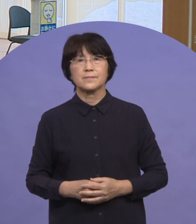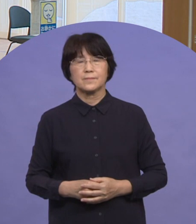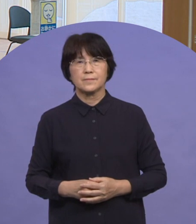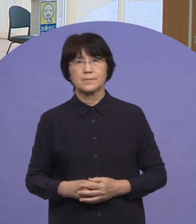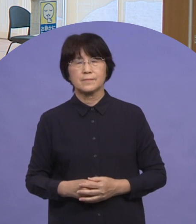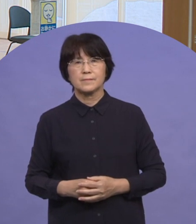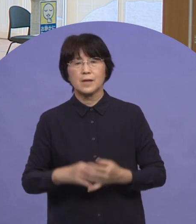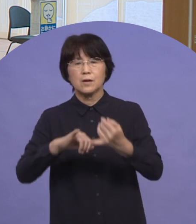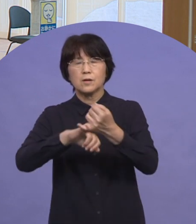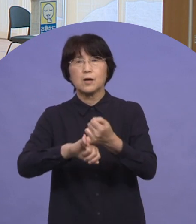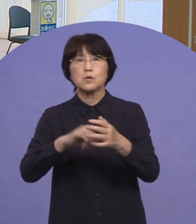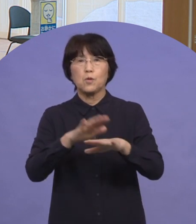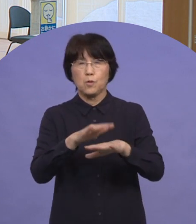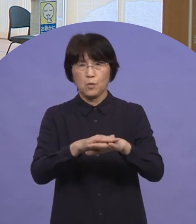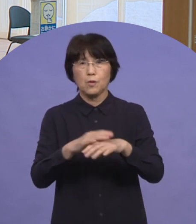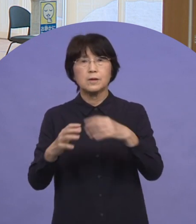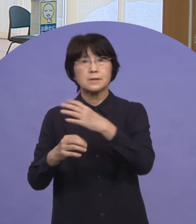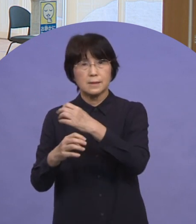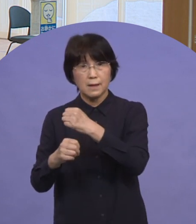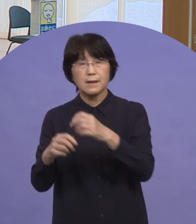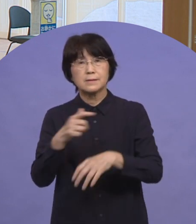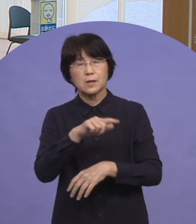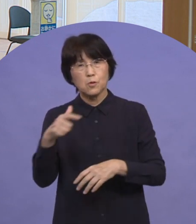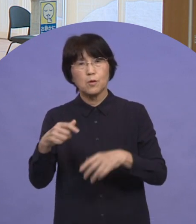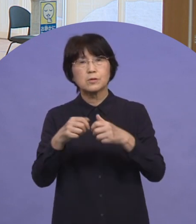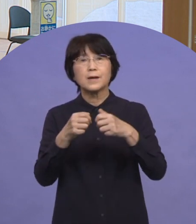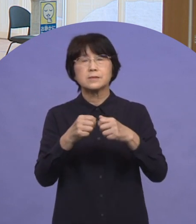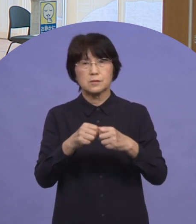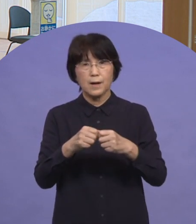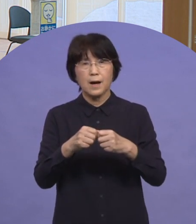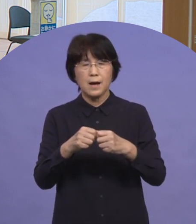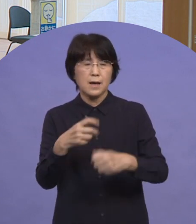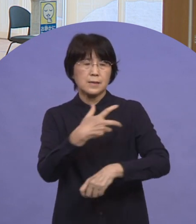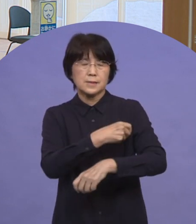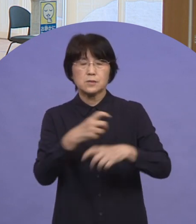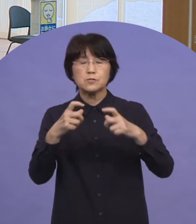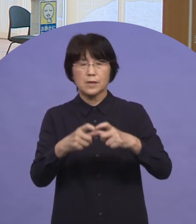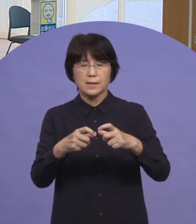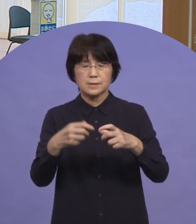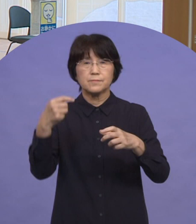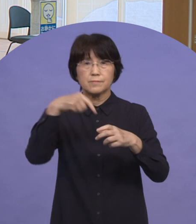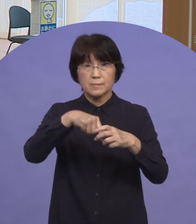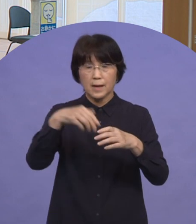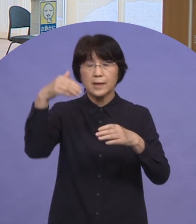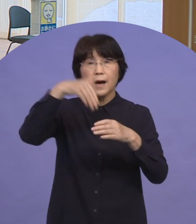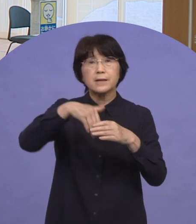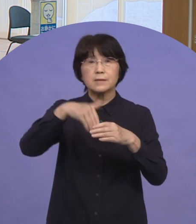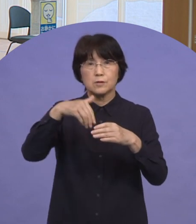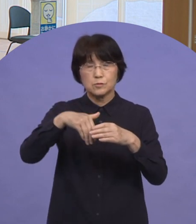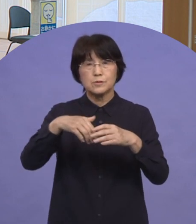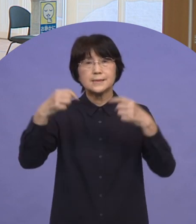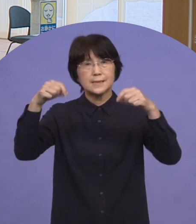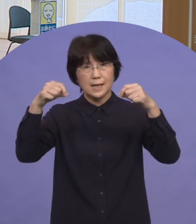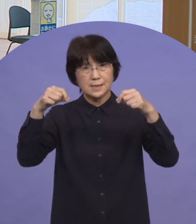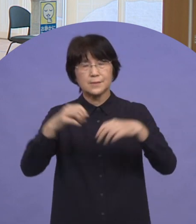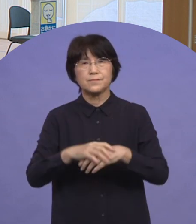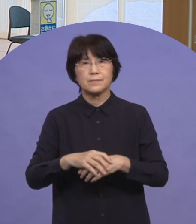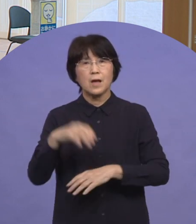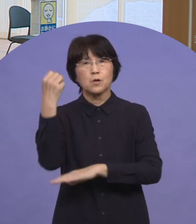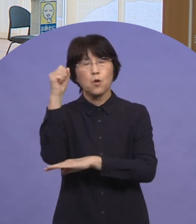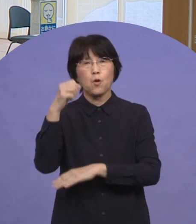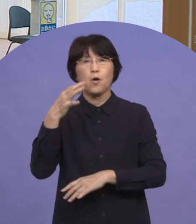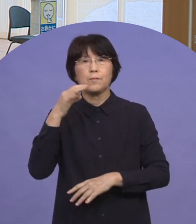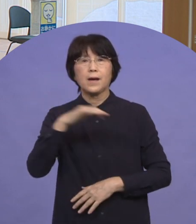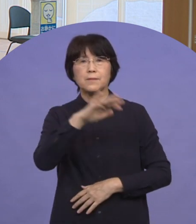予約方法や日程等、詳しくは接種券に同封のチラシ、または広報米原